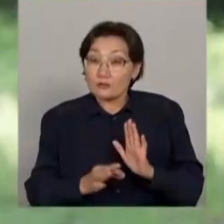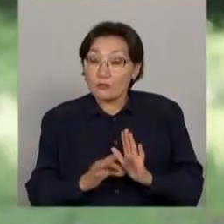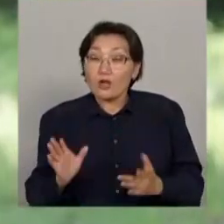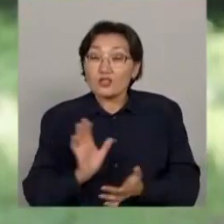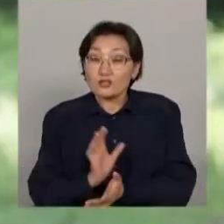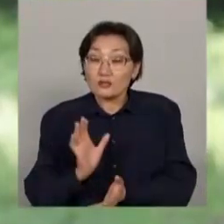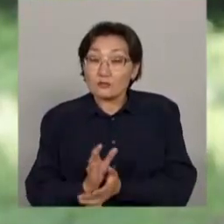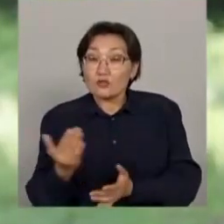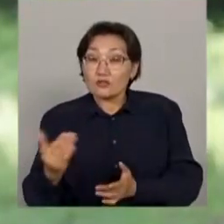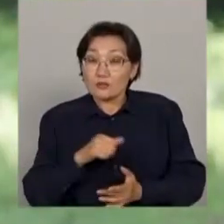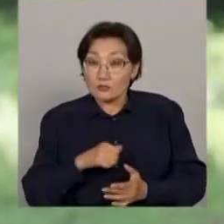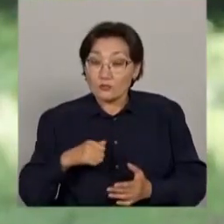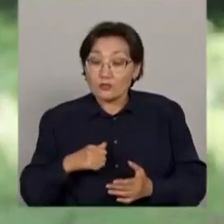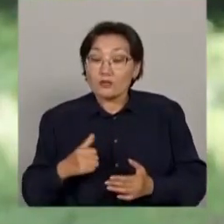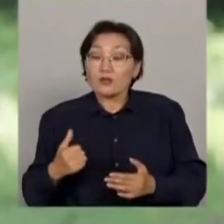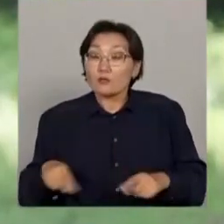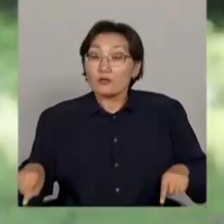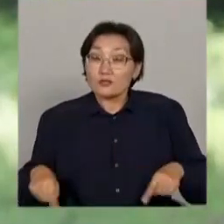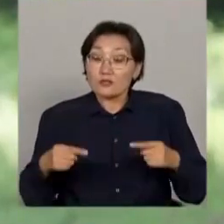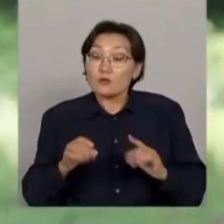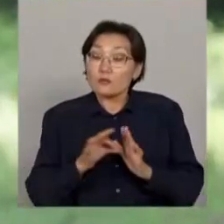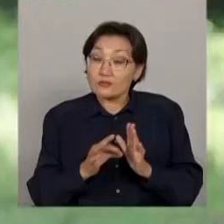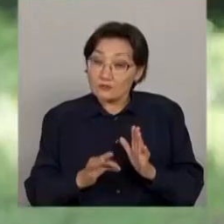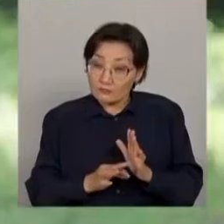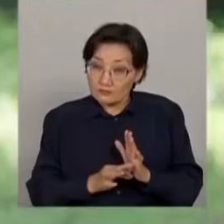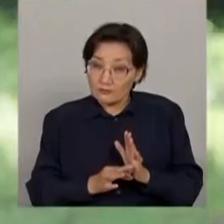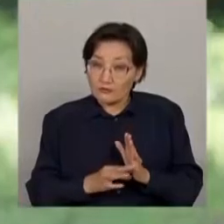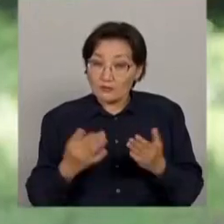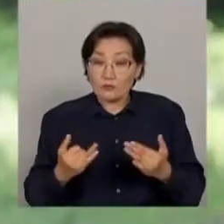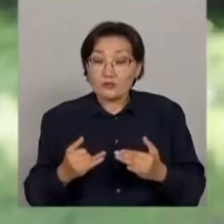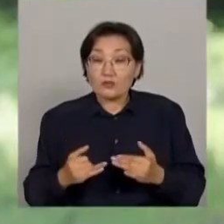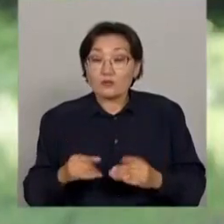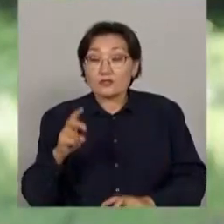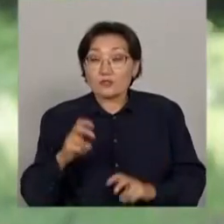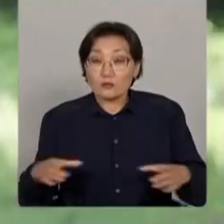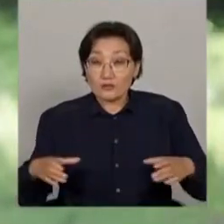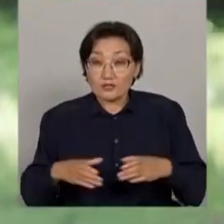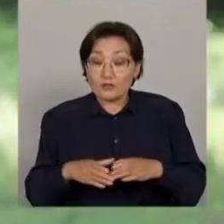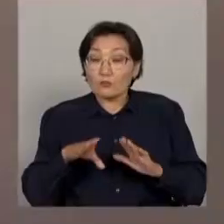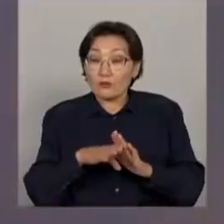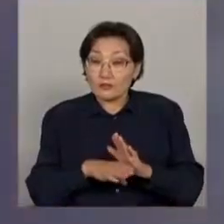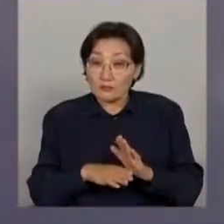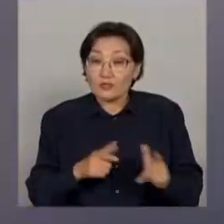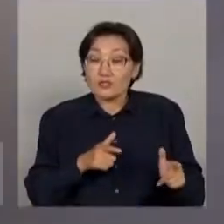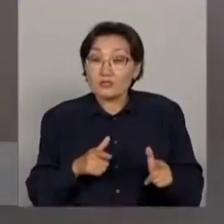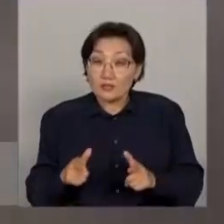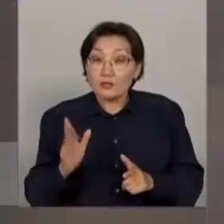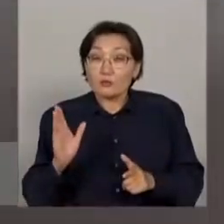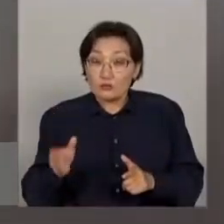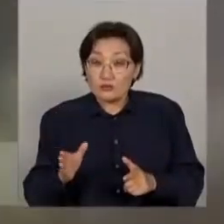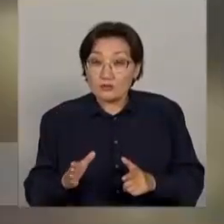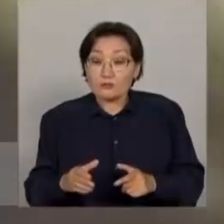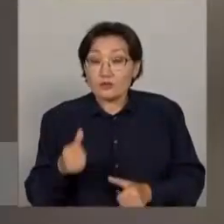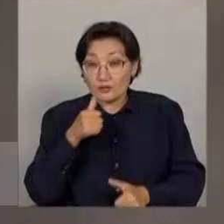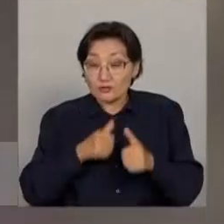ластауыш өзі қалпына келтіреді деген принципімен енді кәсіпорын ремедиация бағдарламасын жасайды.